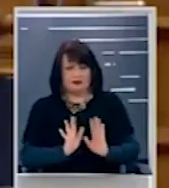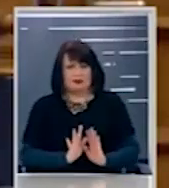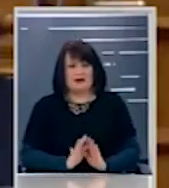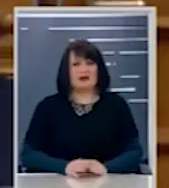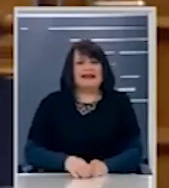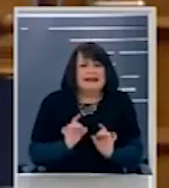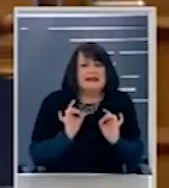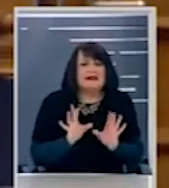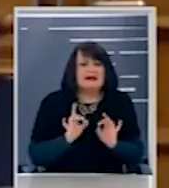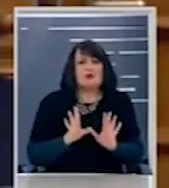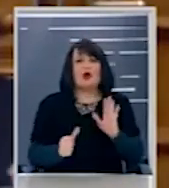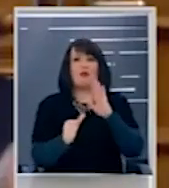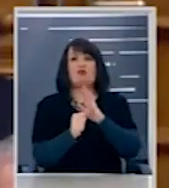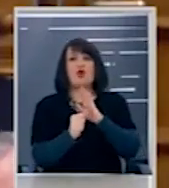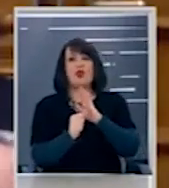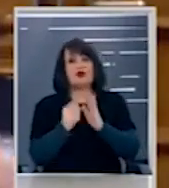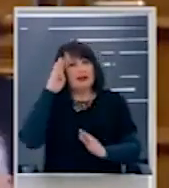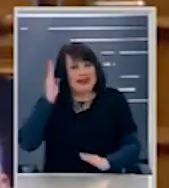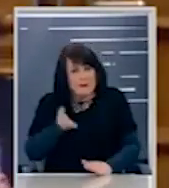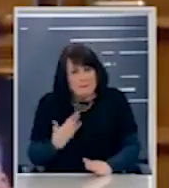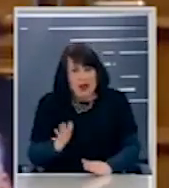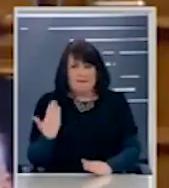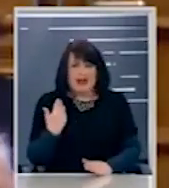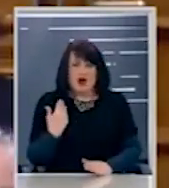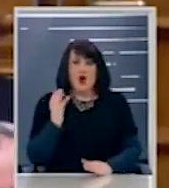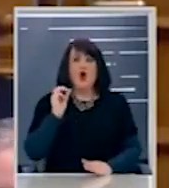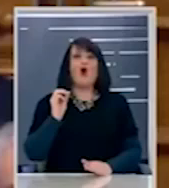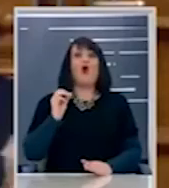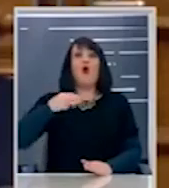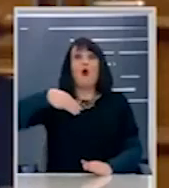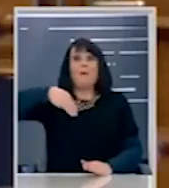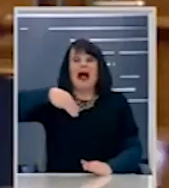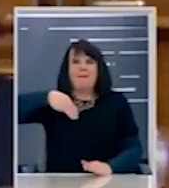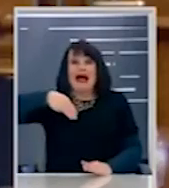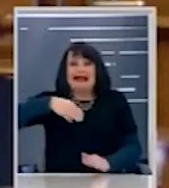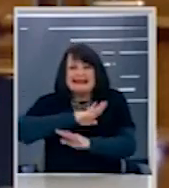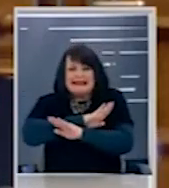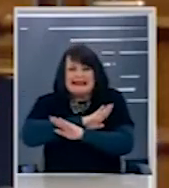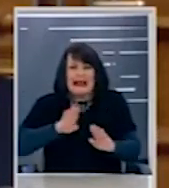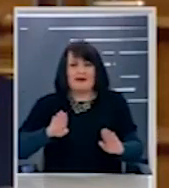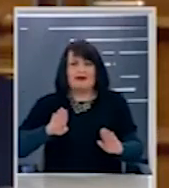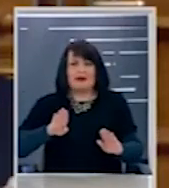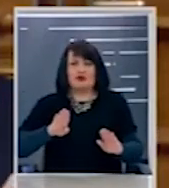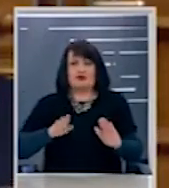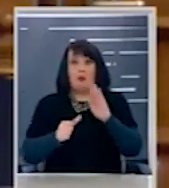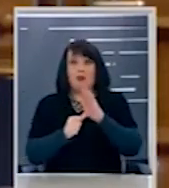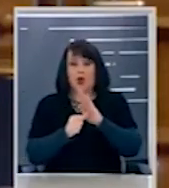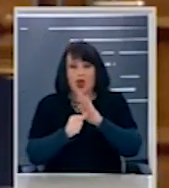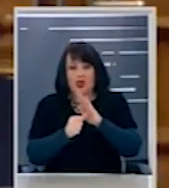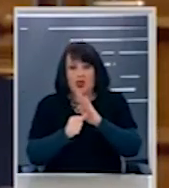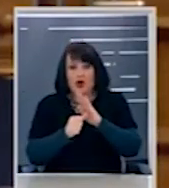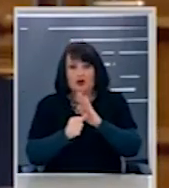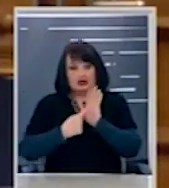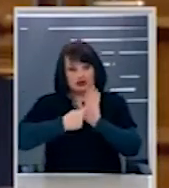καταλάβαν ακόμα τίποτα όταν ο πρόεδρος Ομπάμα εδώ ήρθε για να κάνει την τελευταία του παρουσία ως πρόεδρος, βγάζοντας αυτόν